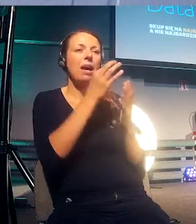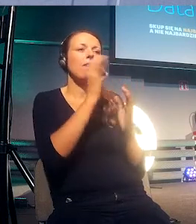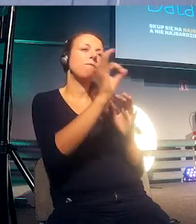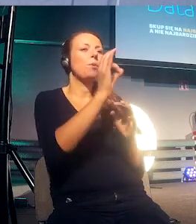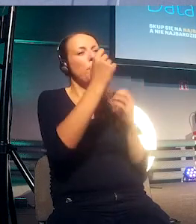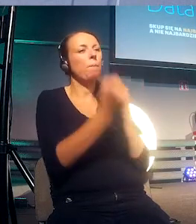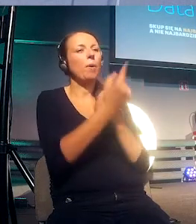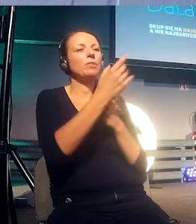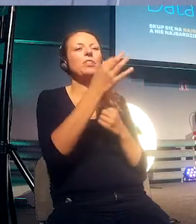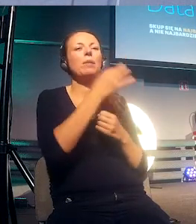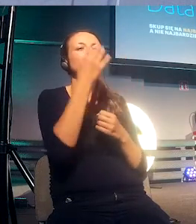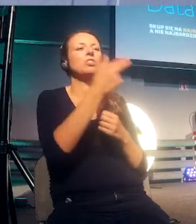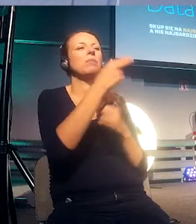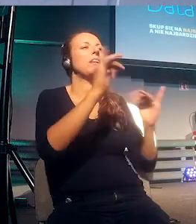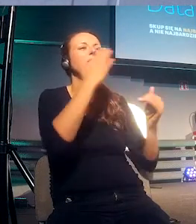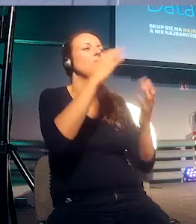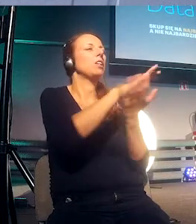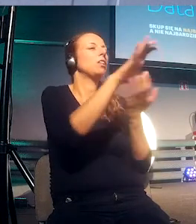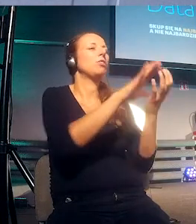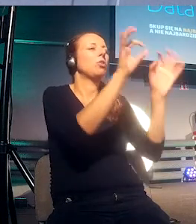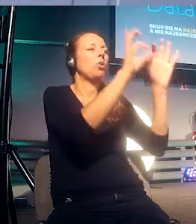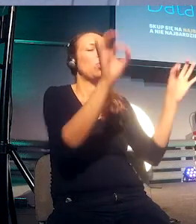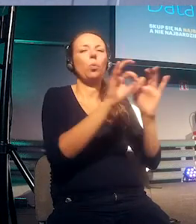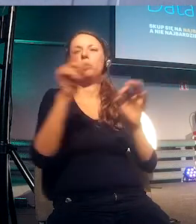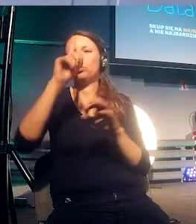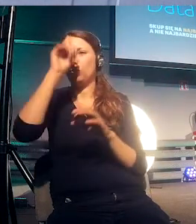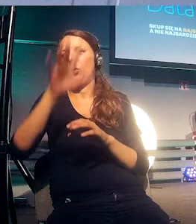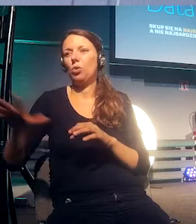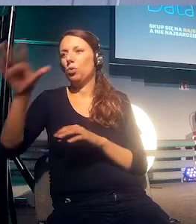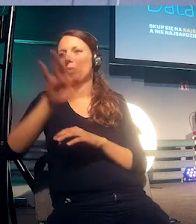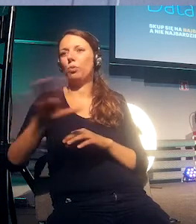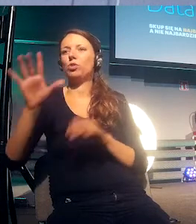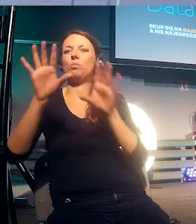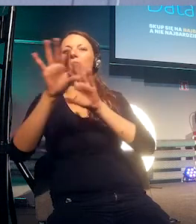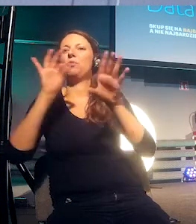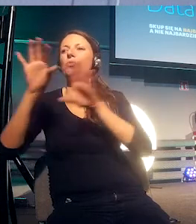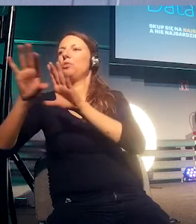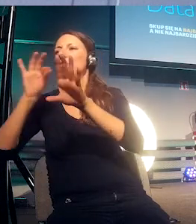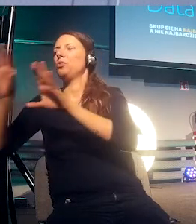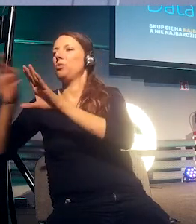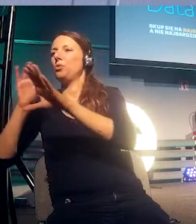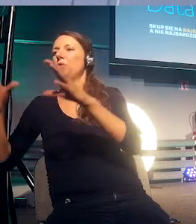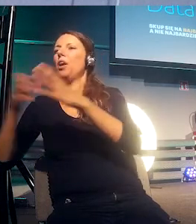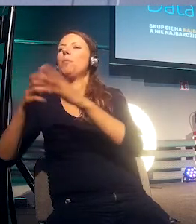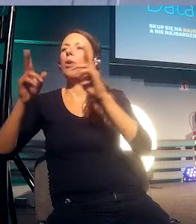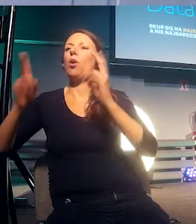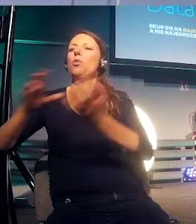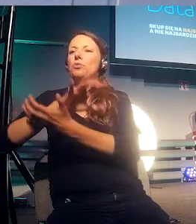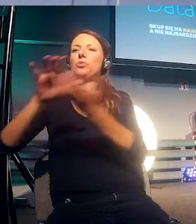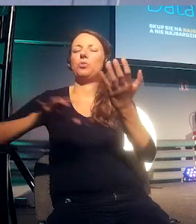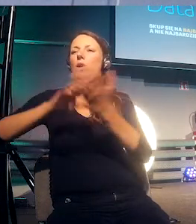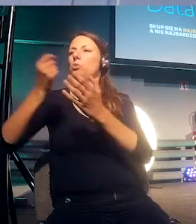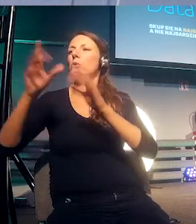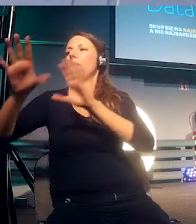rzeczywistości niż ludzie, którzy siedzą wyodrębnieni z tego fragmentu rzeczywistości, dla której